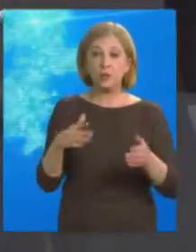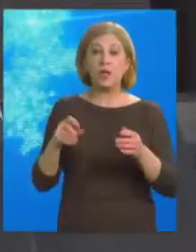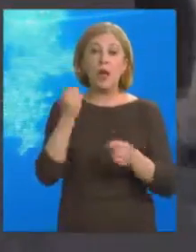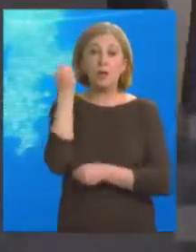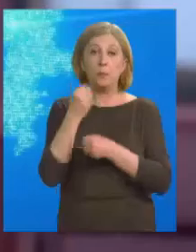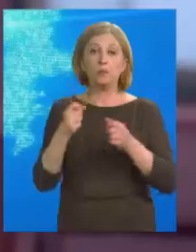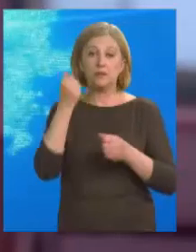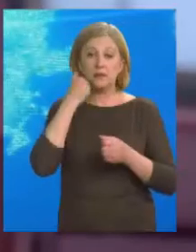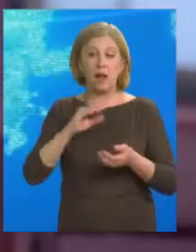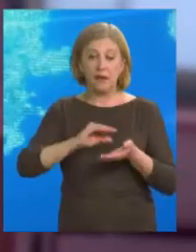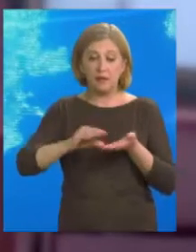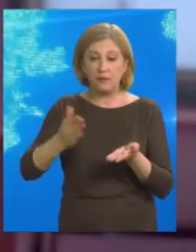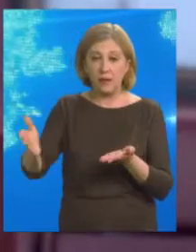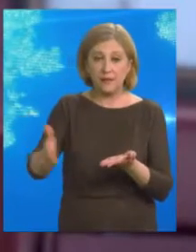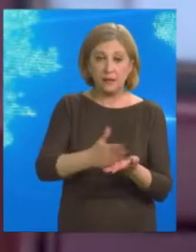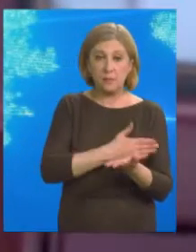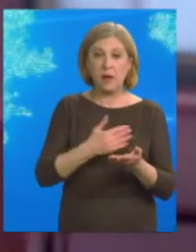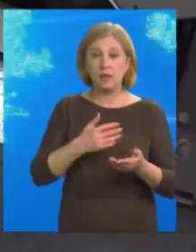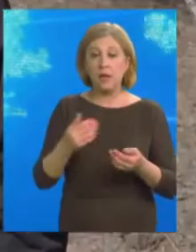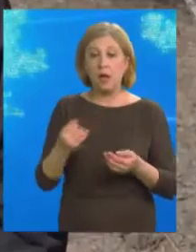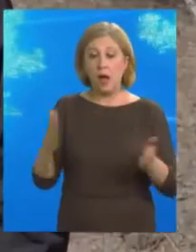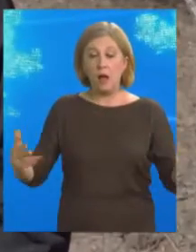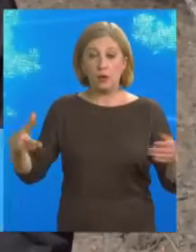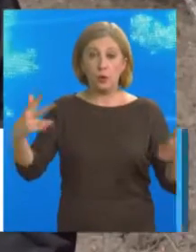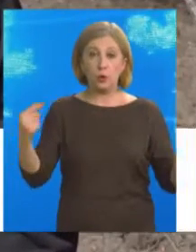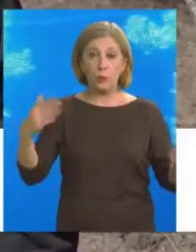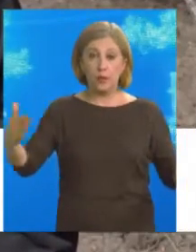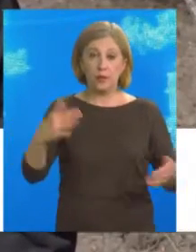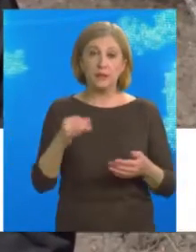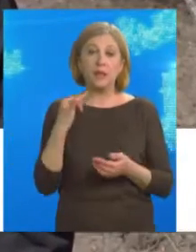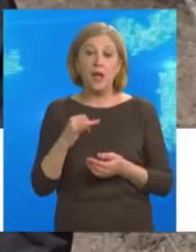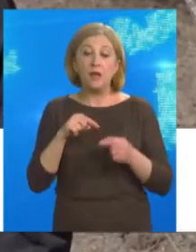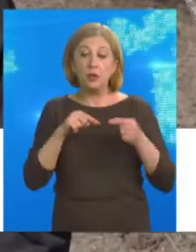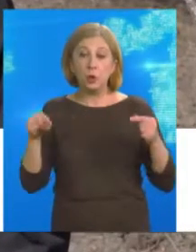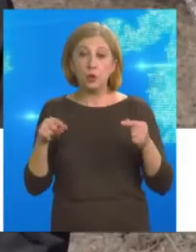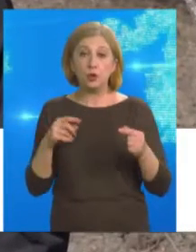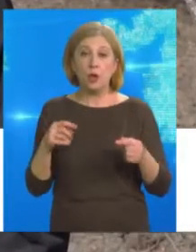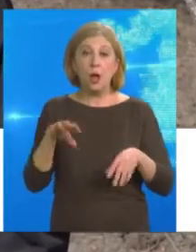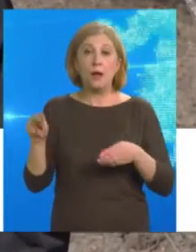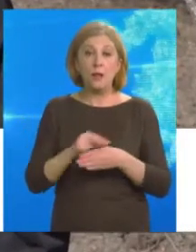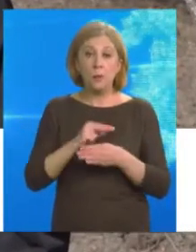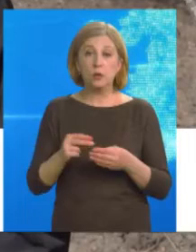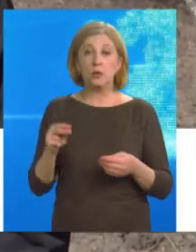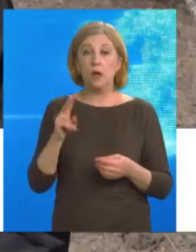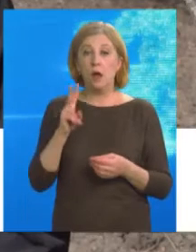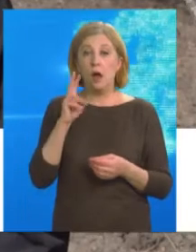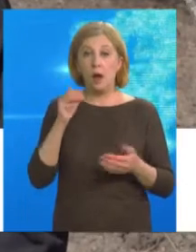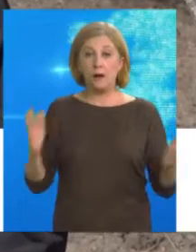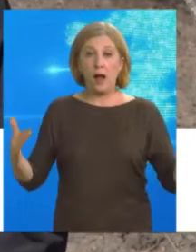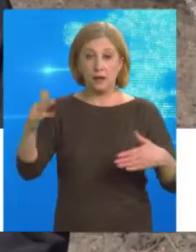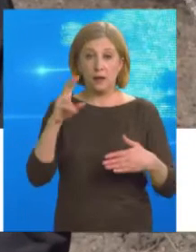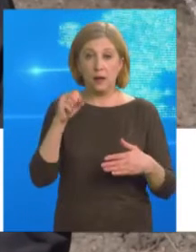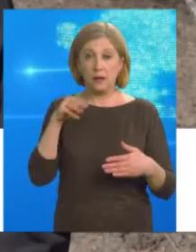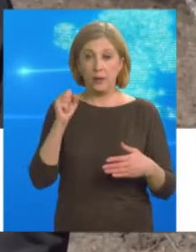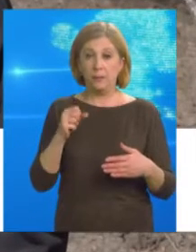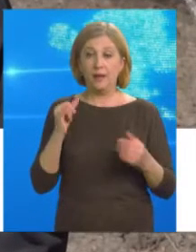снимать старый асфальт, менять будут крупные отрезки полотна. И текущий ремонт картами в этом году